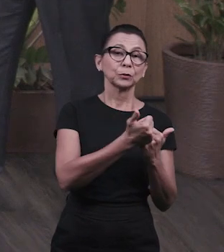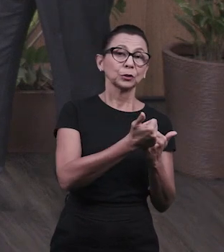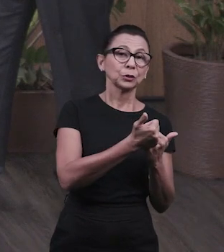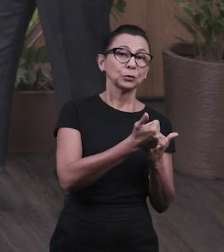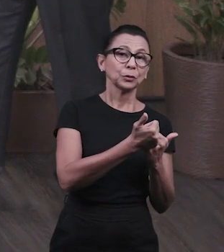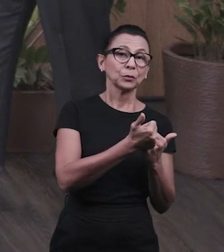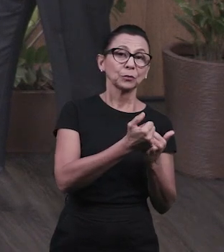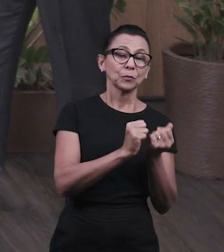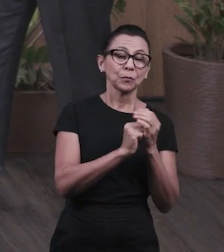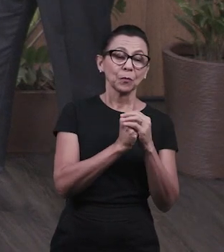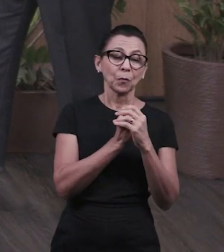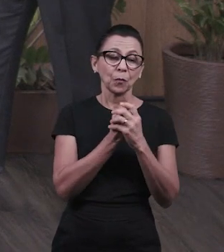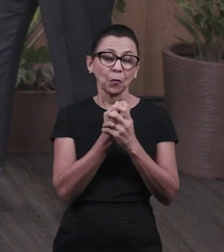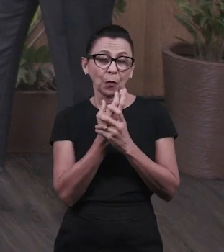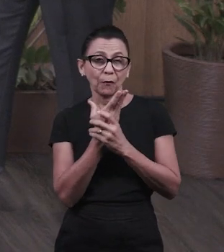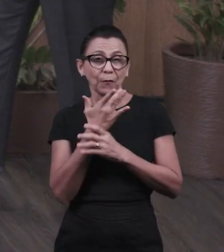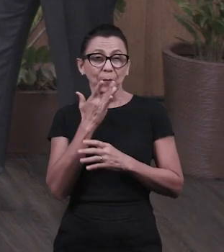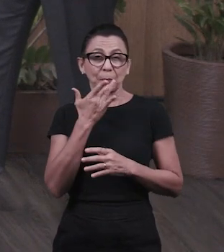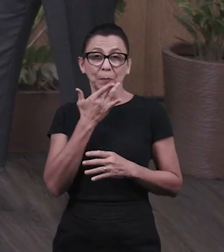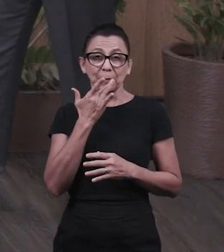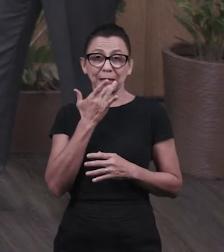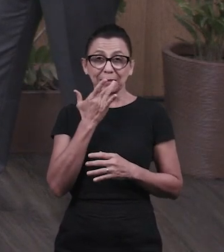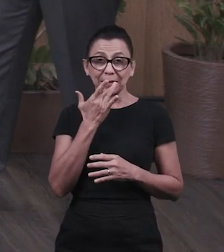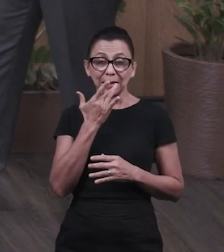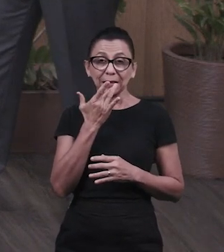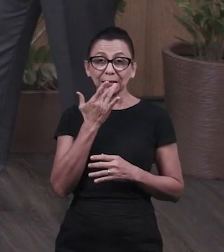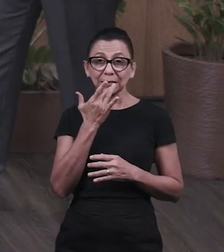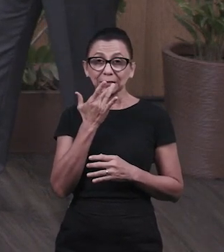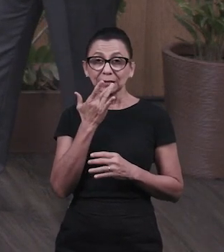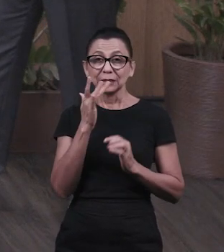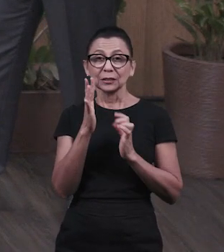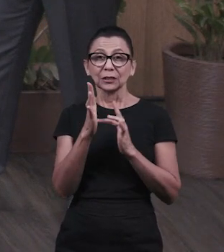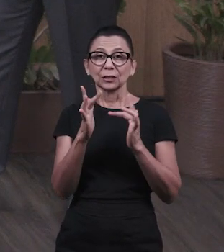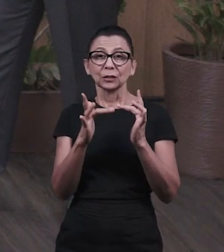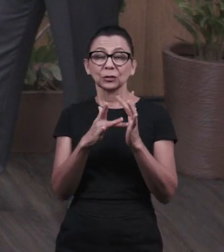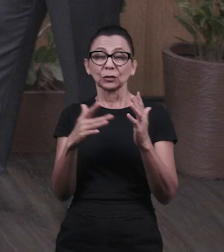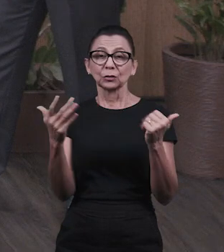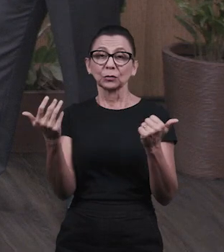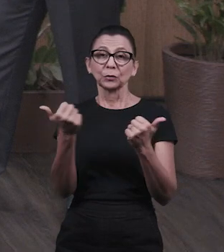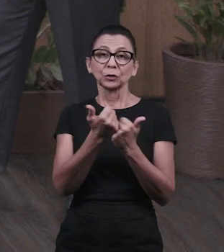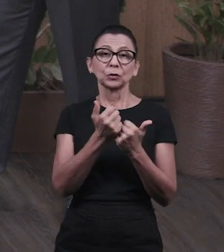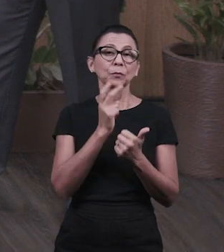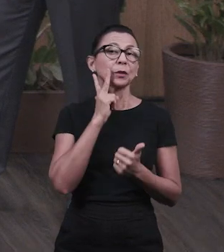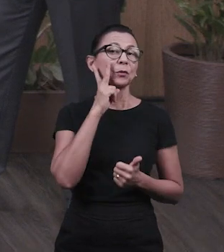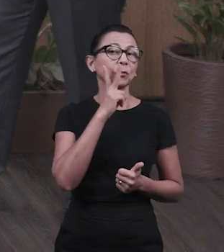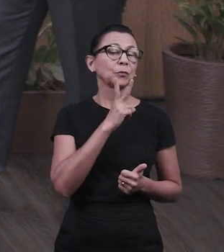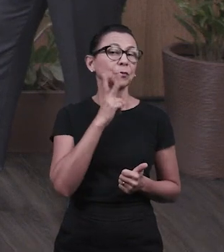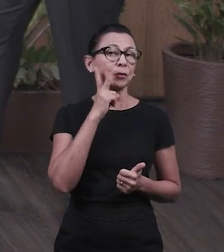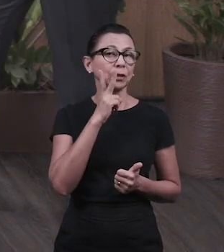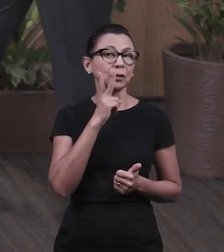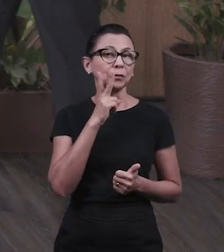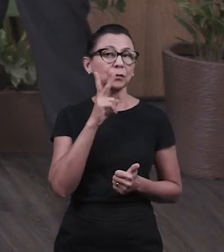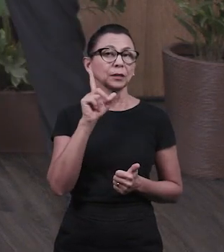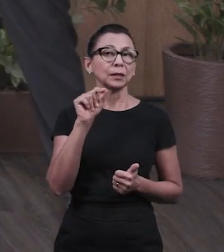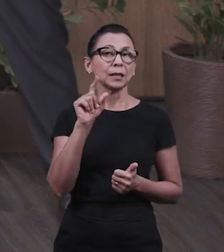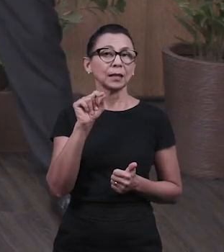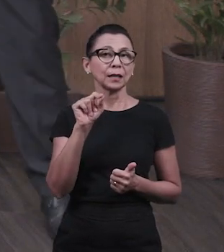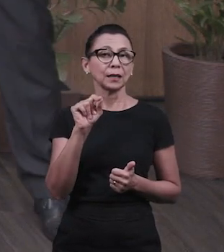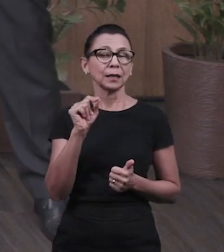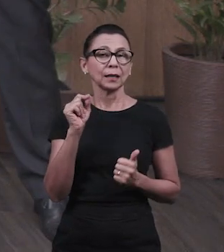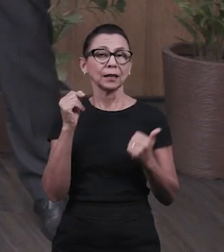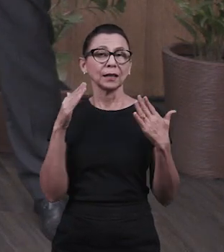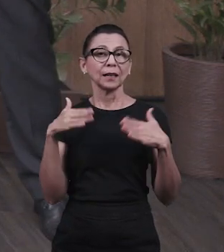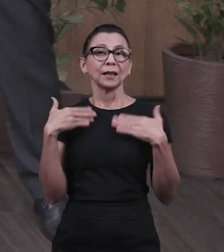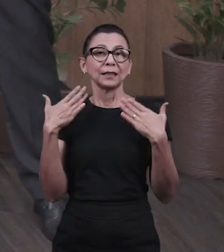травы на чашу с вином, ибо Он принимал на себя всю горечь креста и заменял ее на